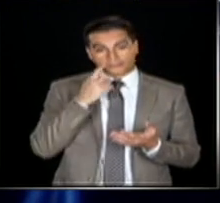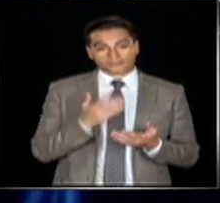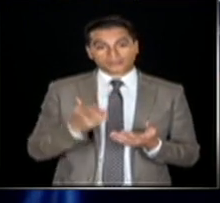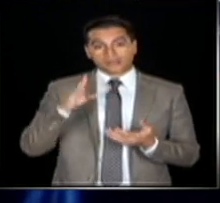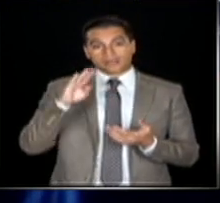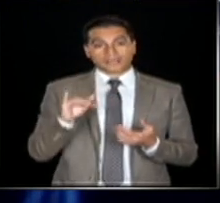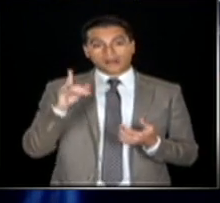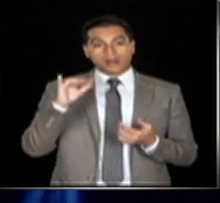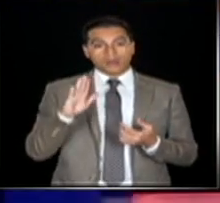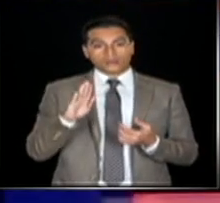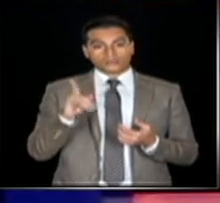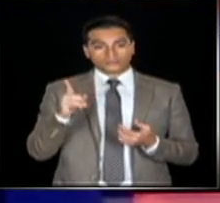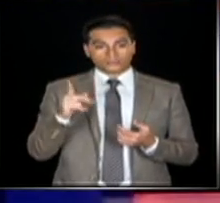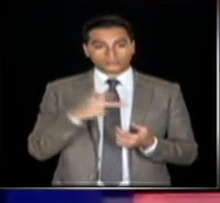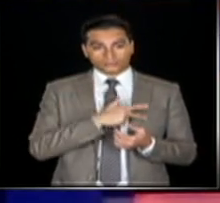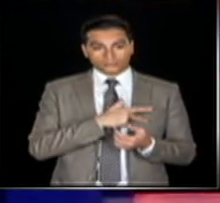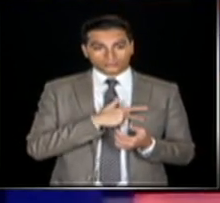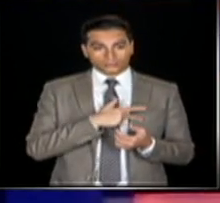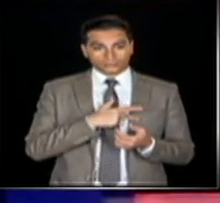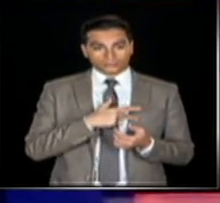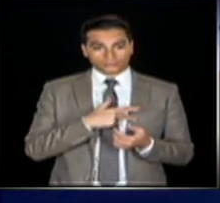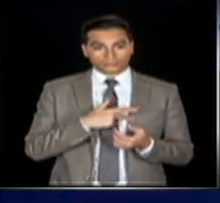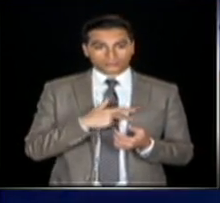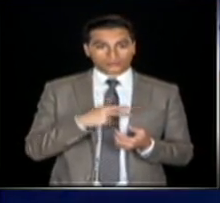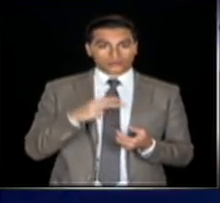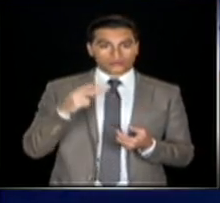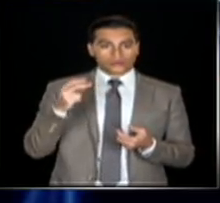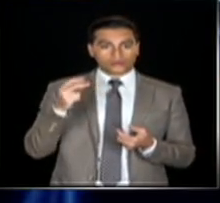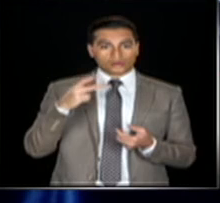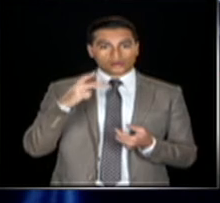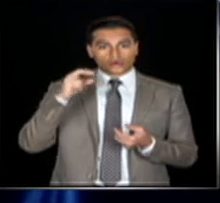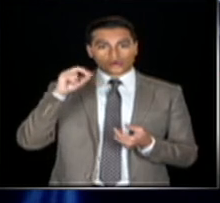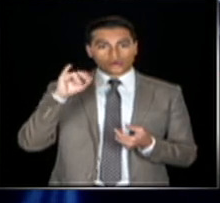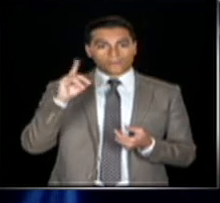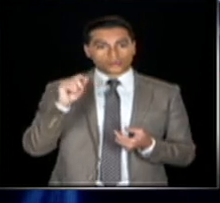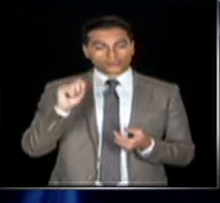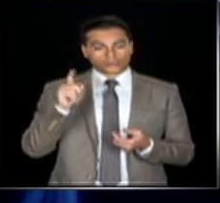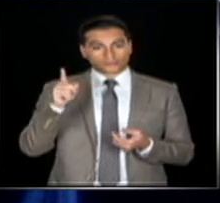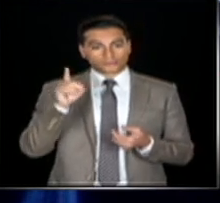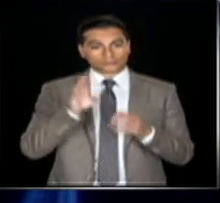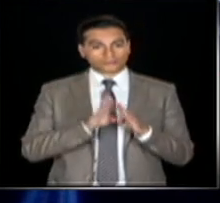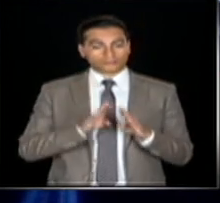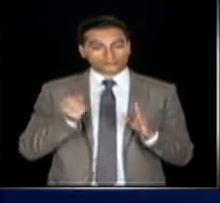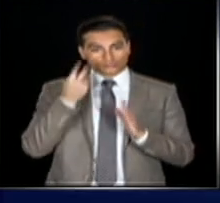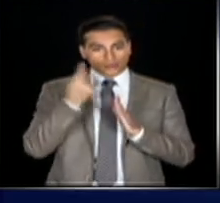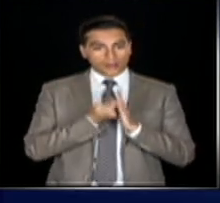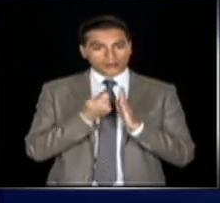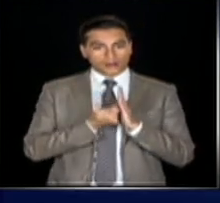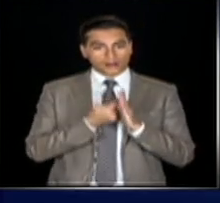كرولوس ايمن هوميروس. طبعا ده شاعر وده كاتب مسرحي،